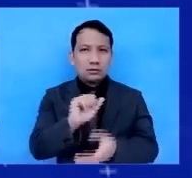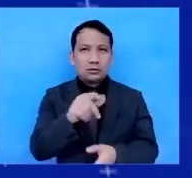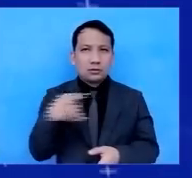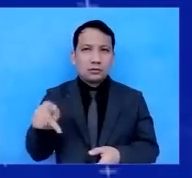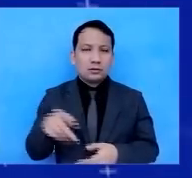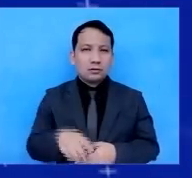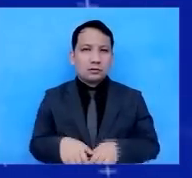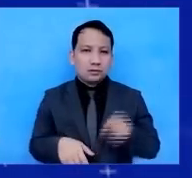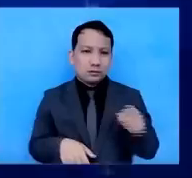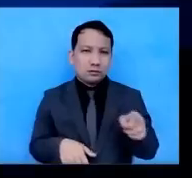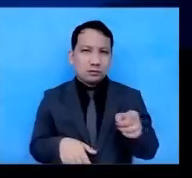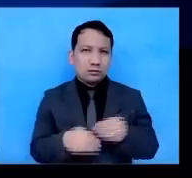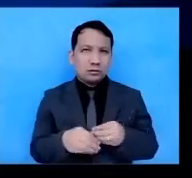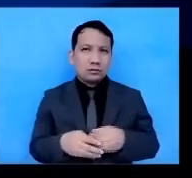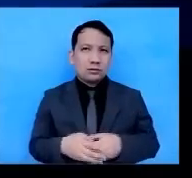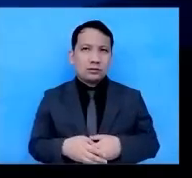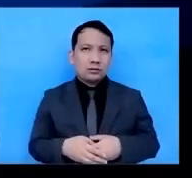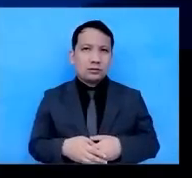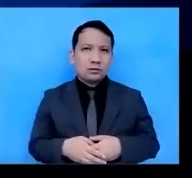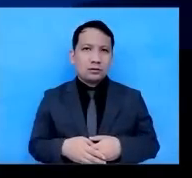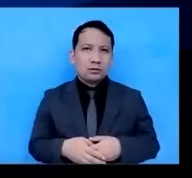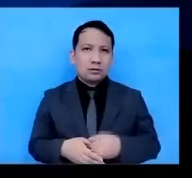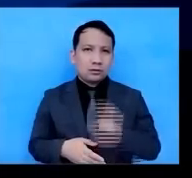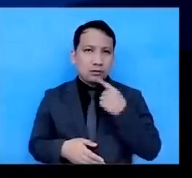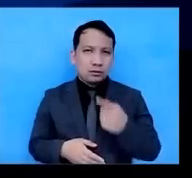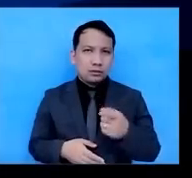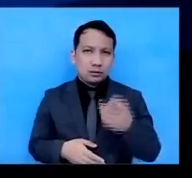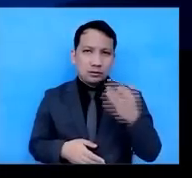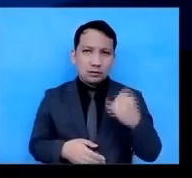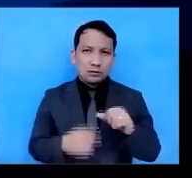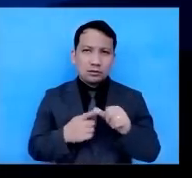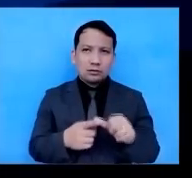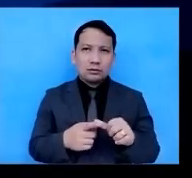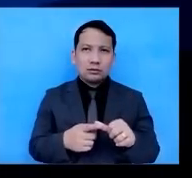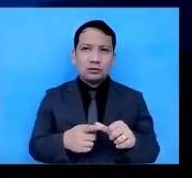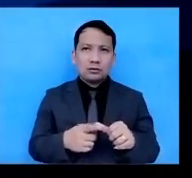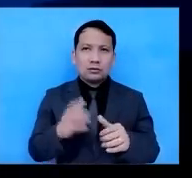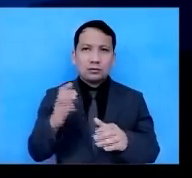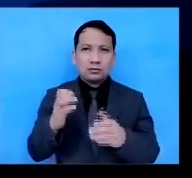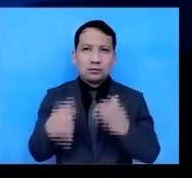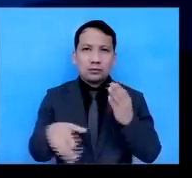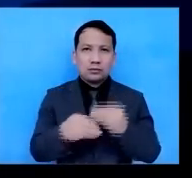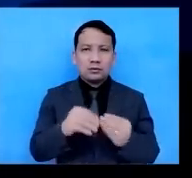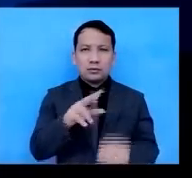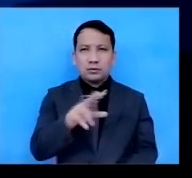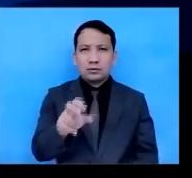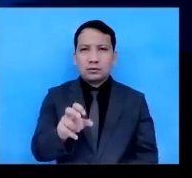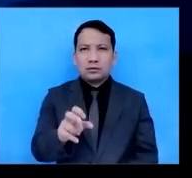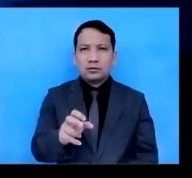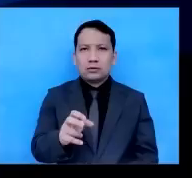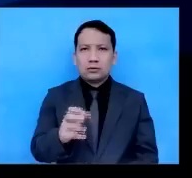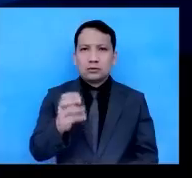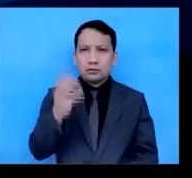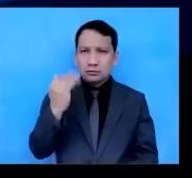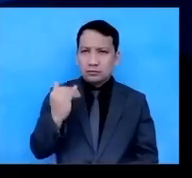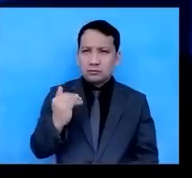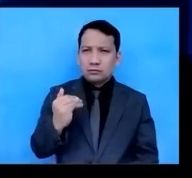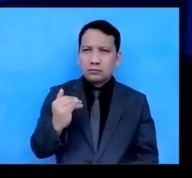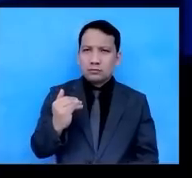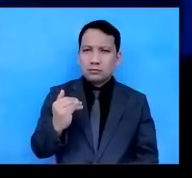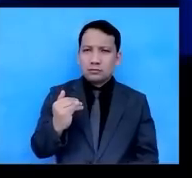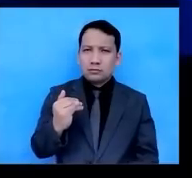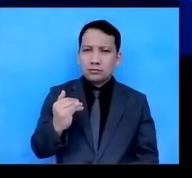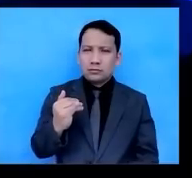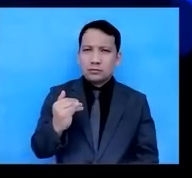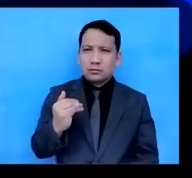po niya ako, sabi niya. Eh, pwede na bang mahingi na yung ano, yung 300 niya po, sabi, 300. Sabi ko, sir, sabi